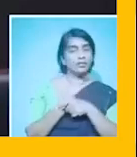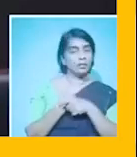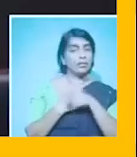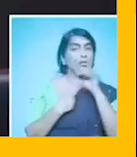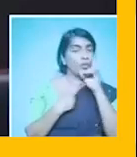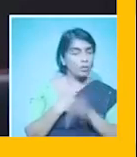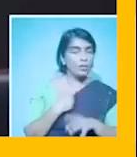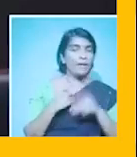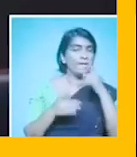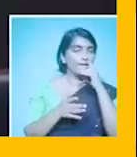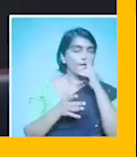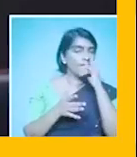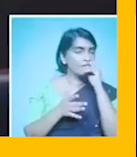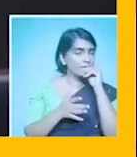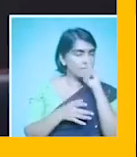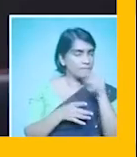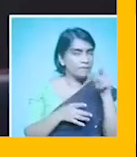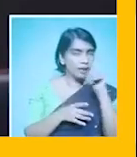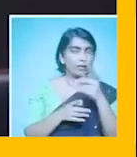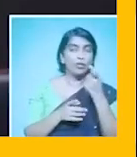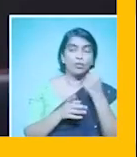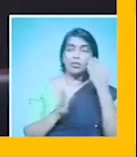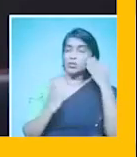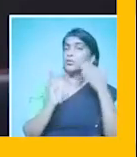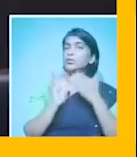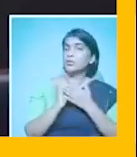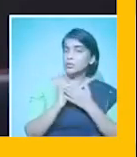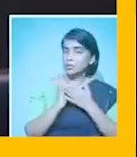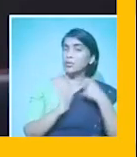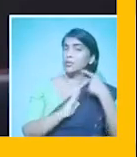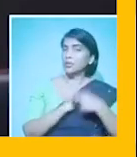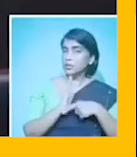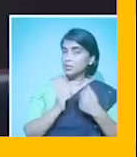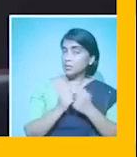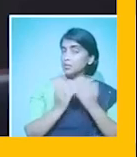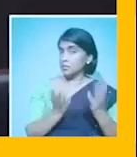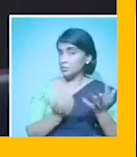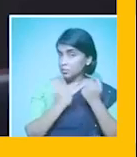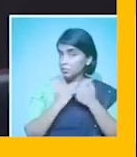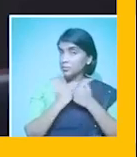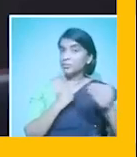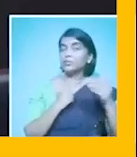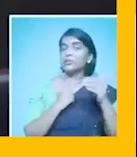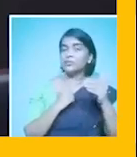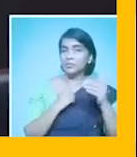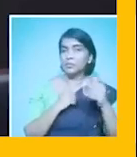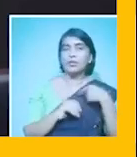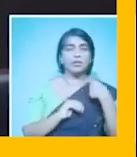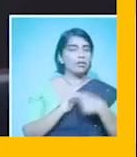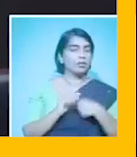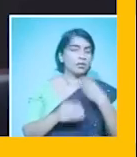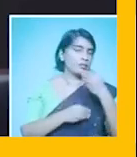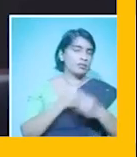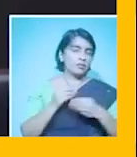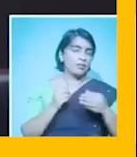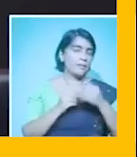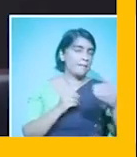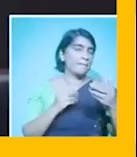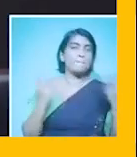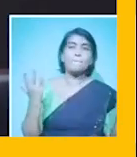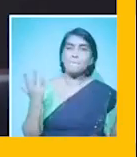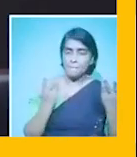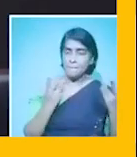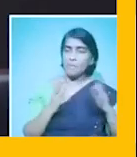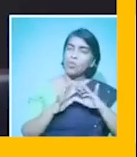දයාරත්නායක ඊශ්‍රායල් ආරක්ෂක ප්‍රධානියෙක් එක්ක කතා කරන ගමන් ඒ ප්‍රධානියා ඇහුවලු, අපේ නව නිෂ්පාදන පිටරට